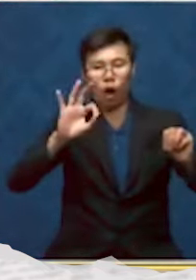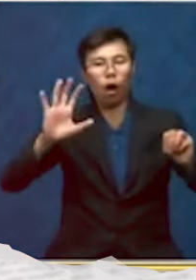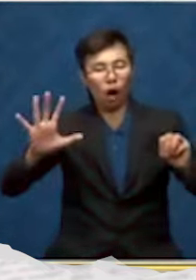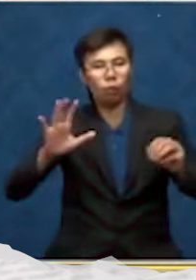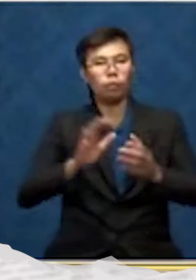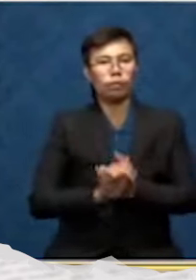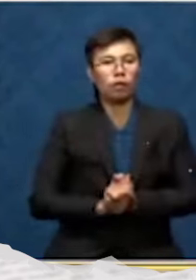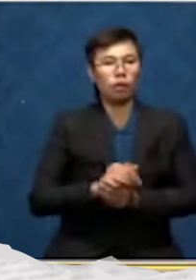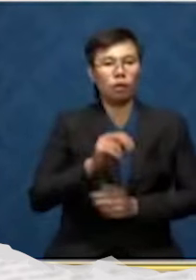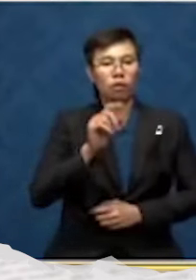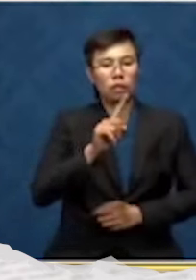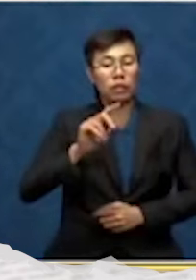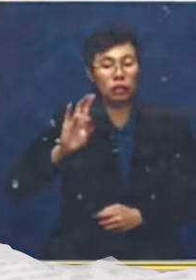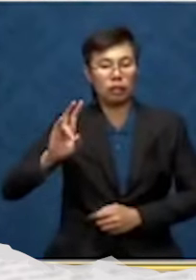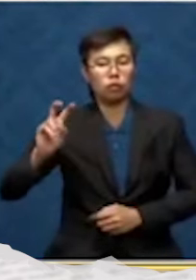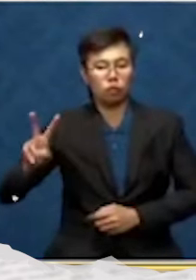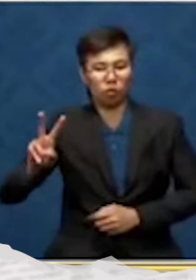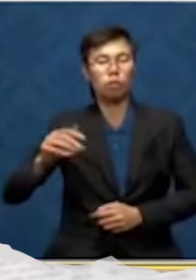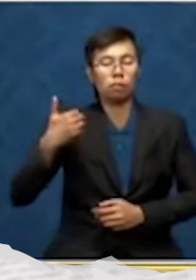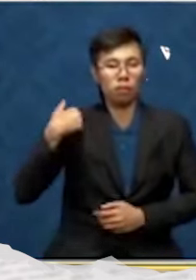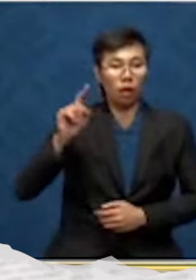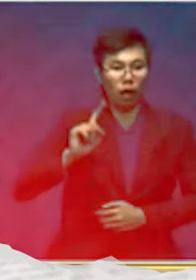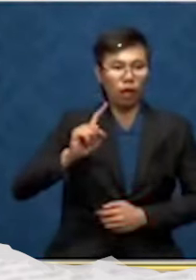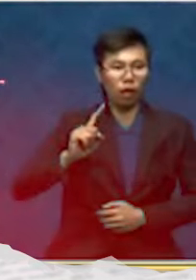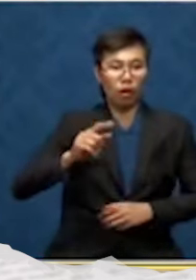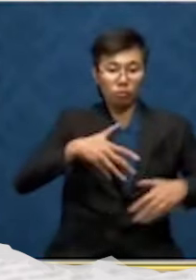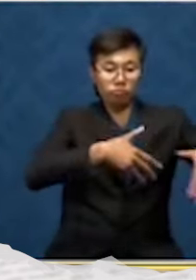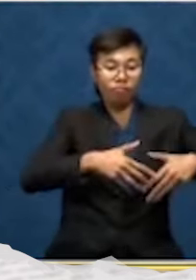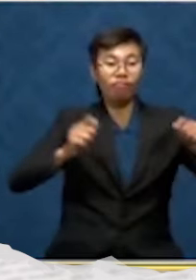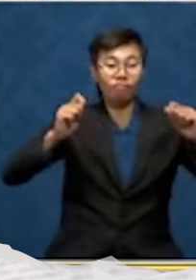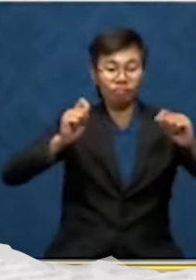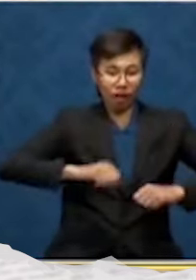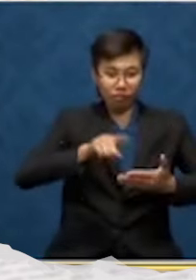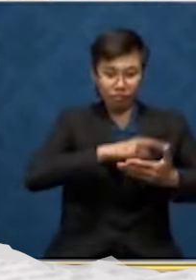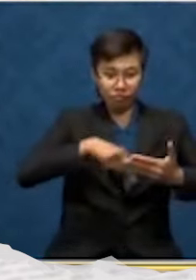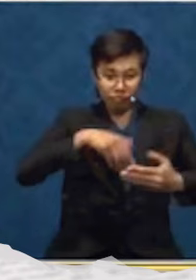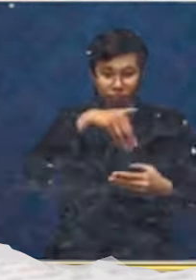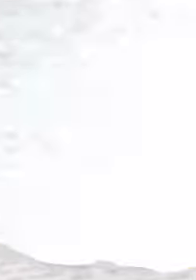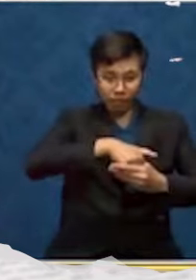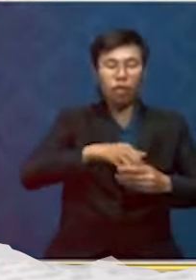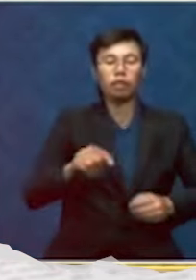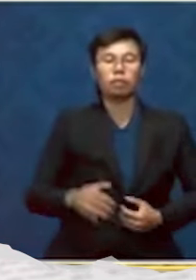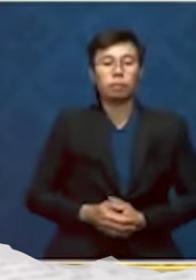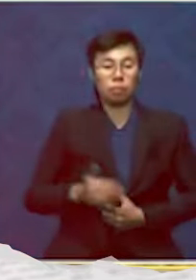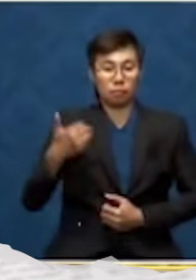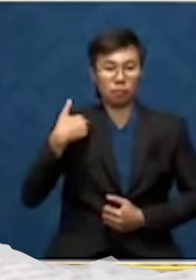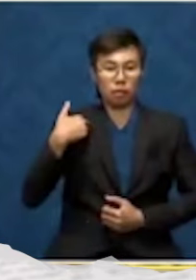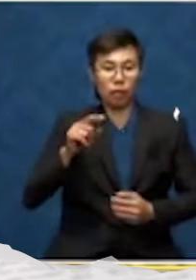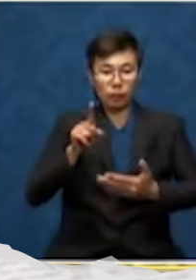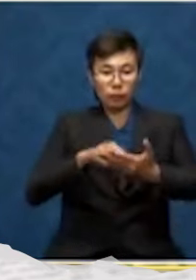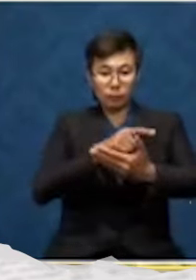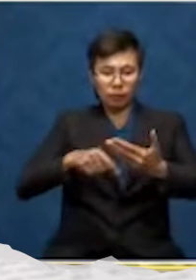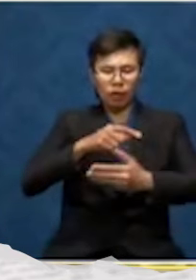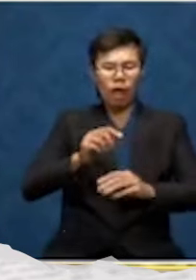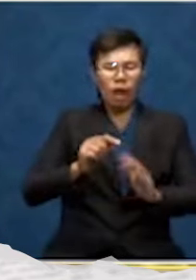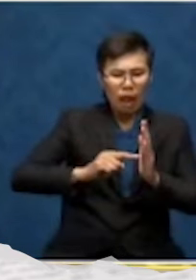272ซึ่งมาจากคำถามพ่วงซึ่งมาจากประชามติซึ่งมีการเขียนภายหลังบอกการเลือกนายกรัฐมนตรีในวาระเริ่มแรก5ปี